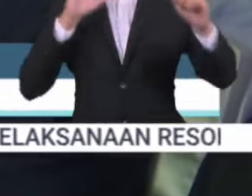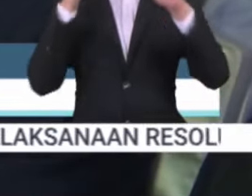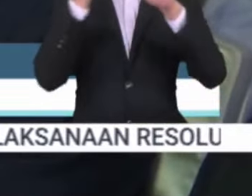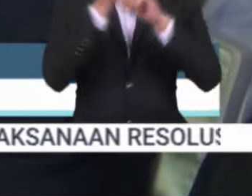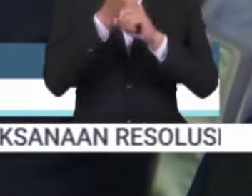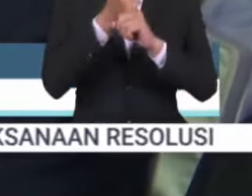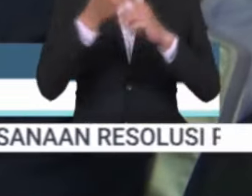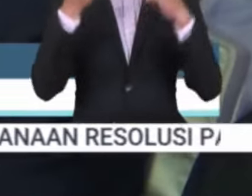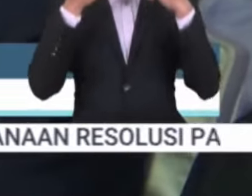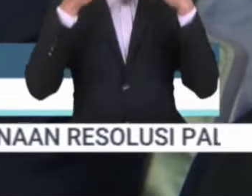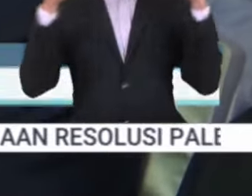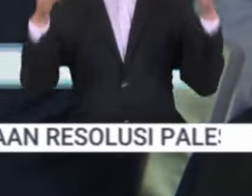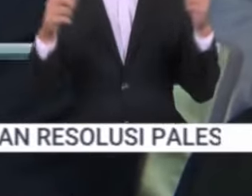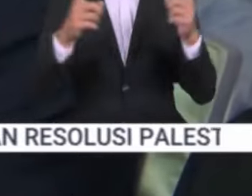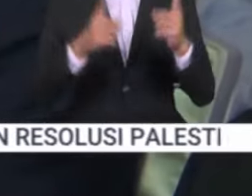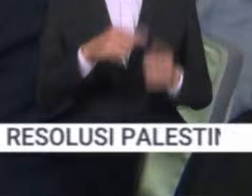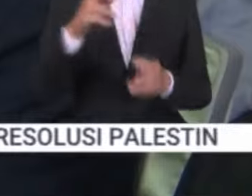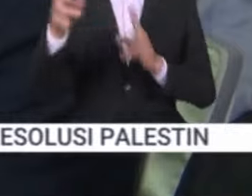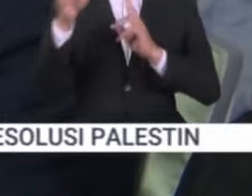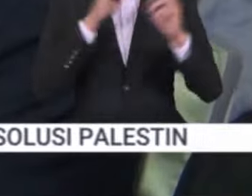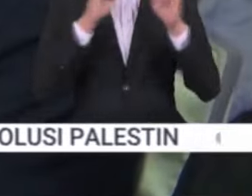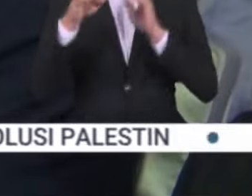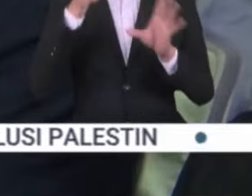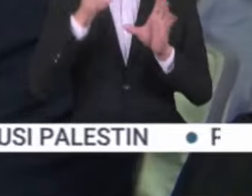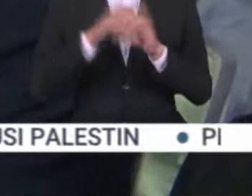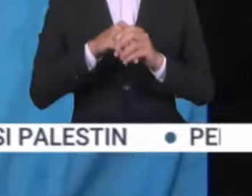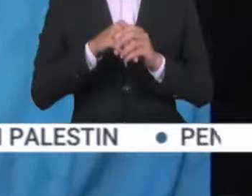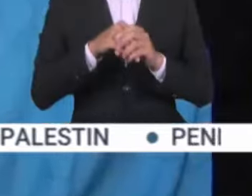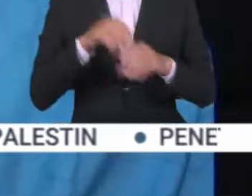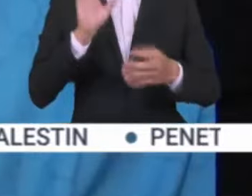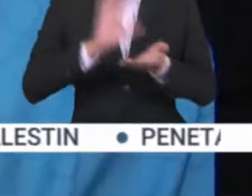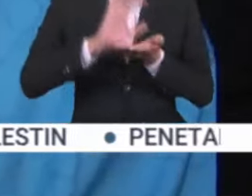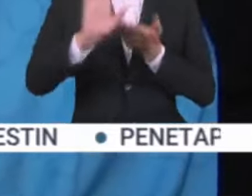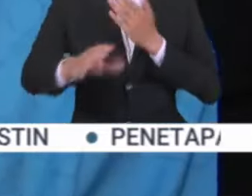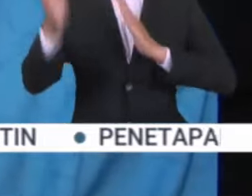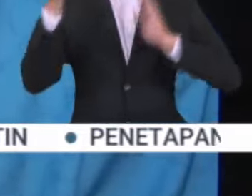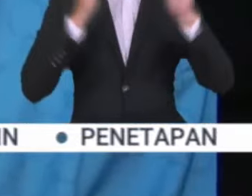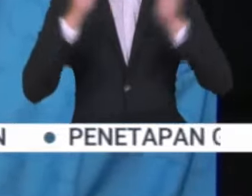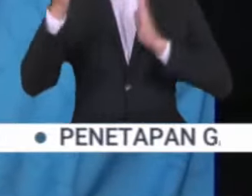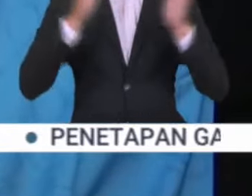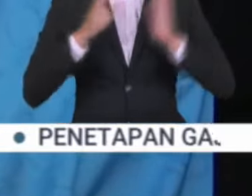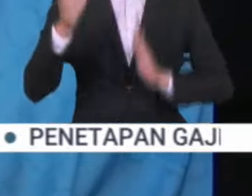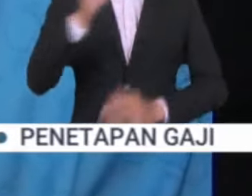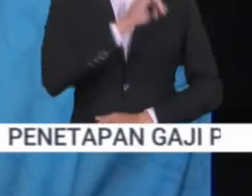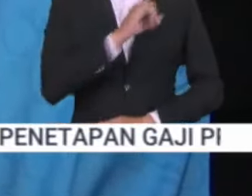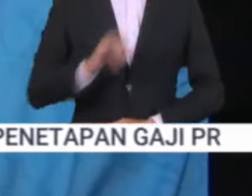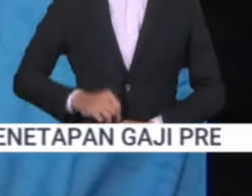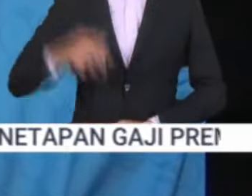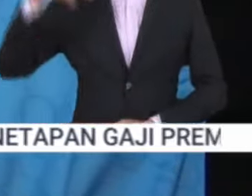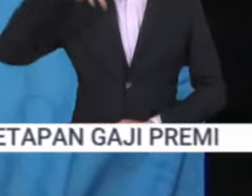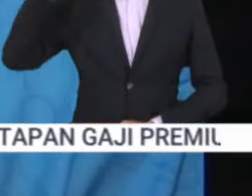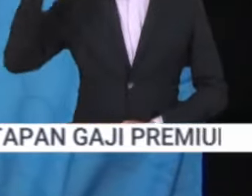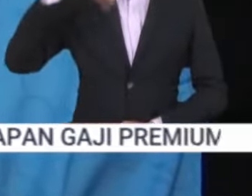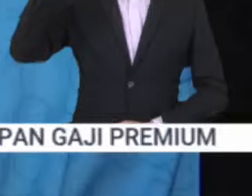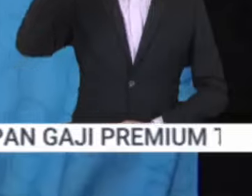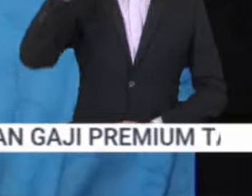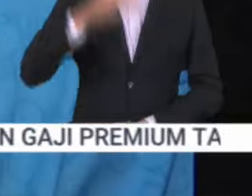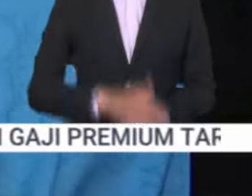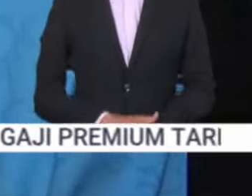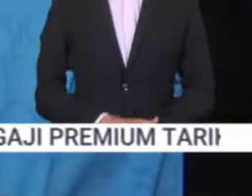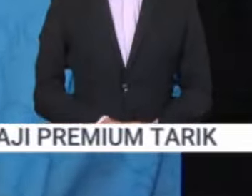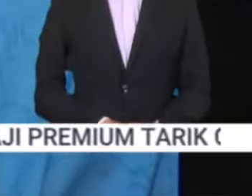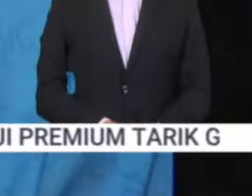untuk direalisasikan. Beliau berucap pada program Invest Malaysia di Iskandar Puteri Johor.